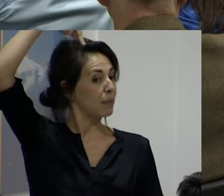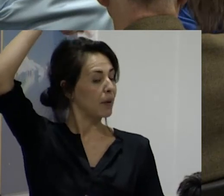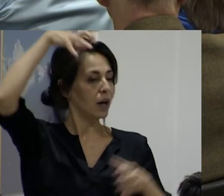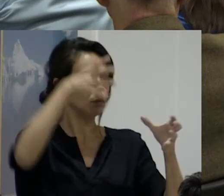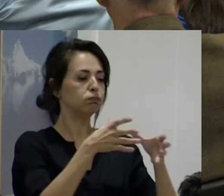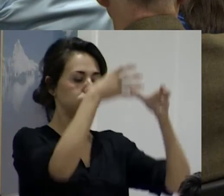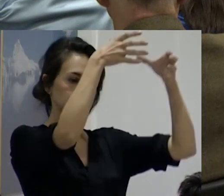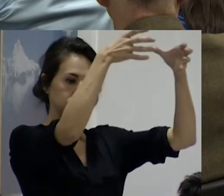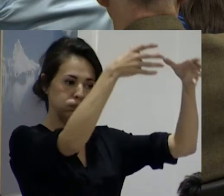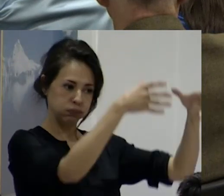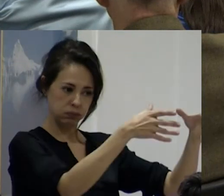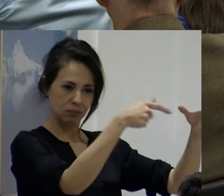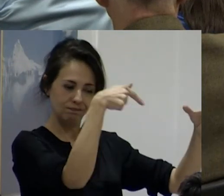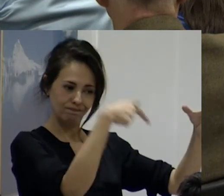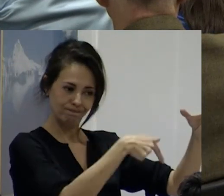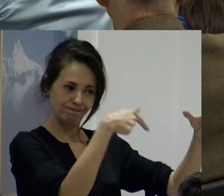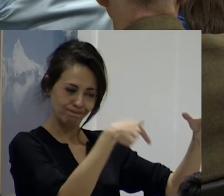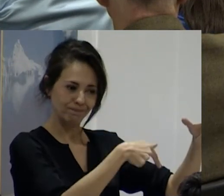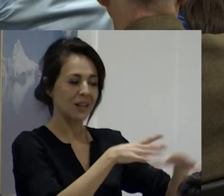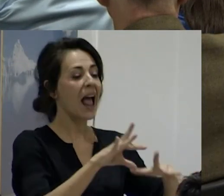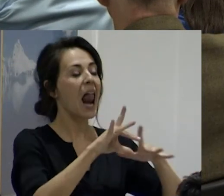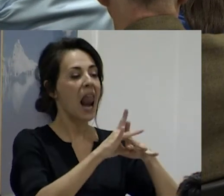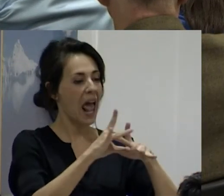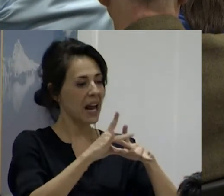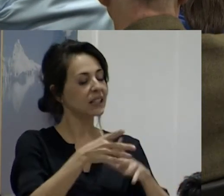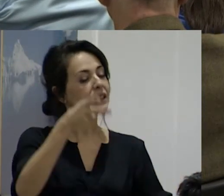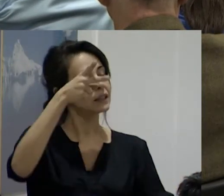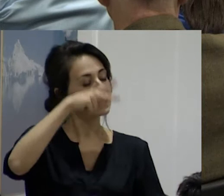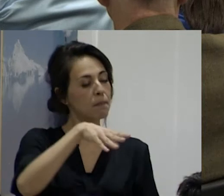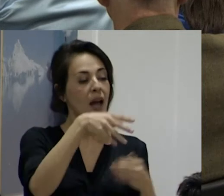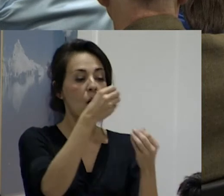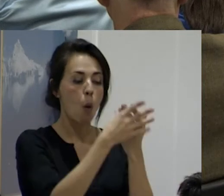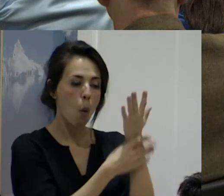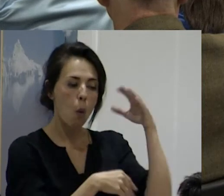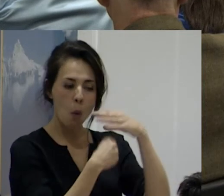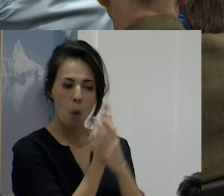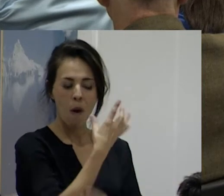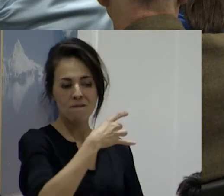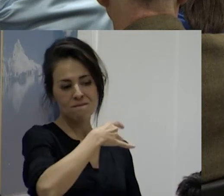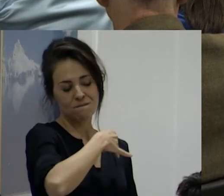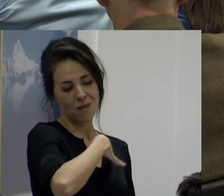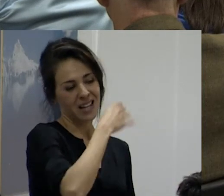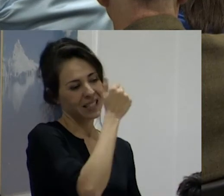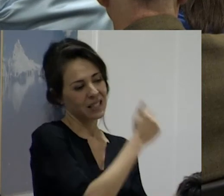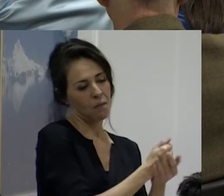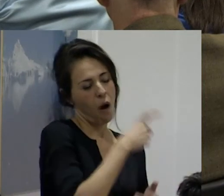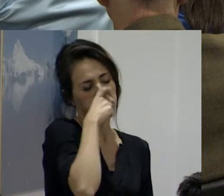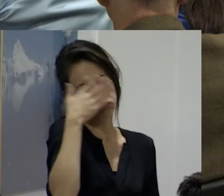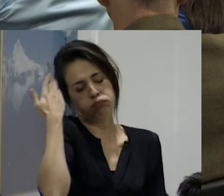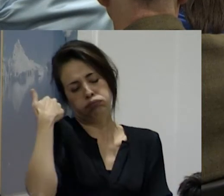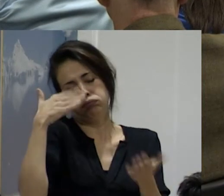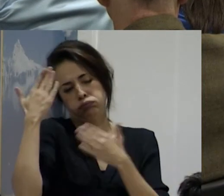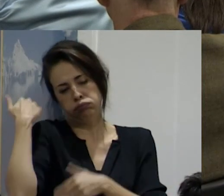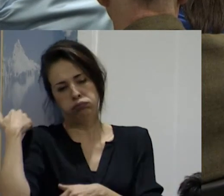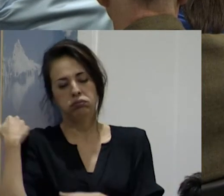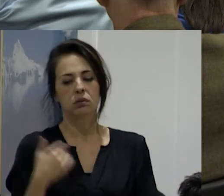imposat, l'anell que us ha estat col·locat a les vostres mans i els guants blancs són antics i estimats símbols en els quals